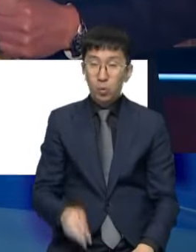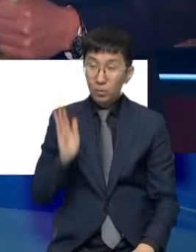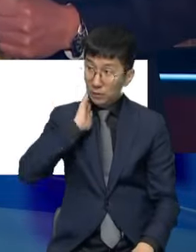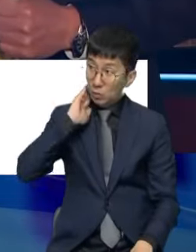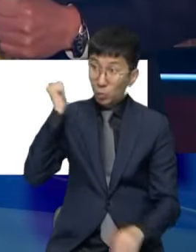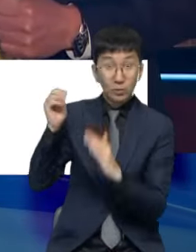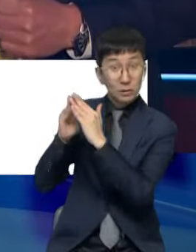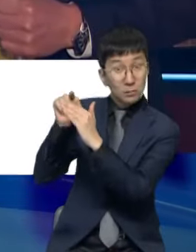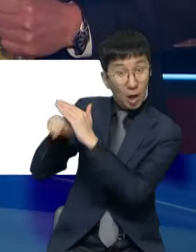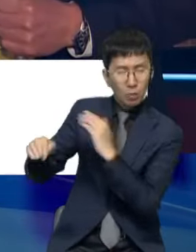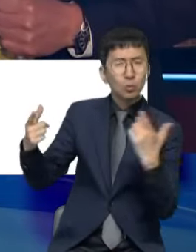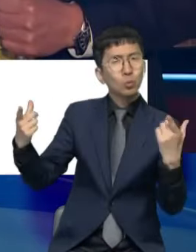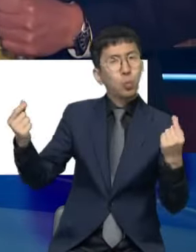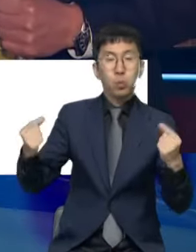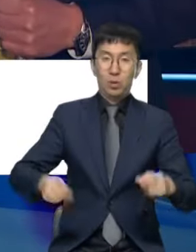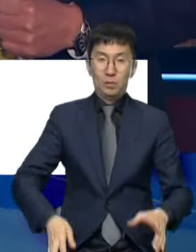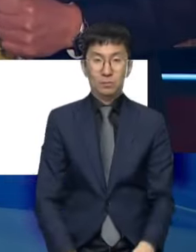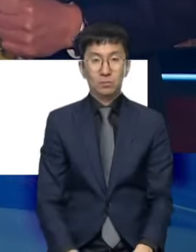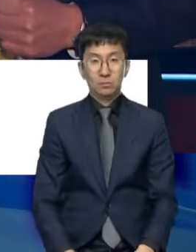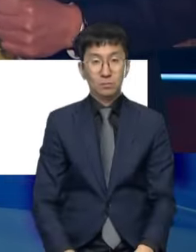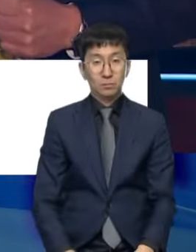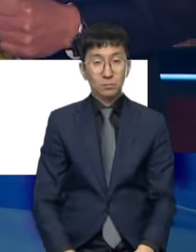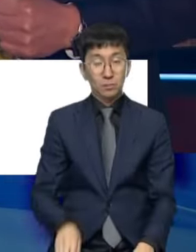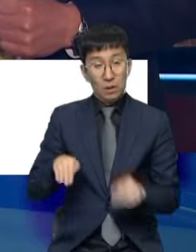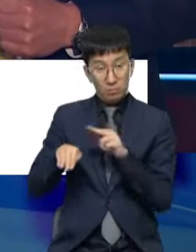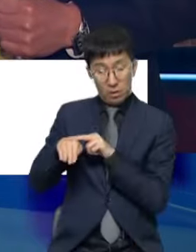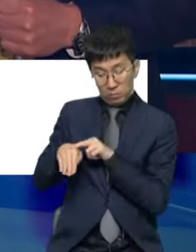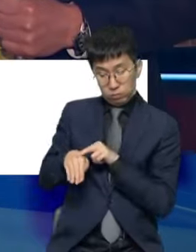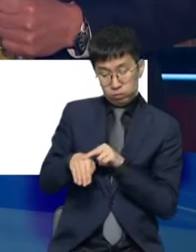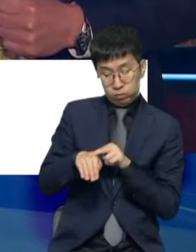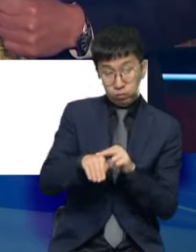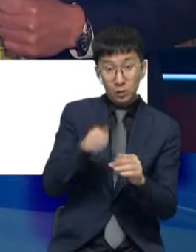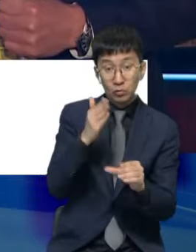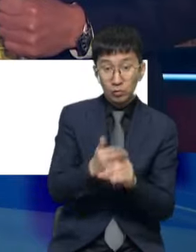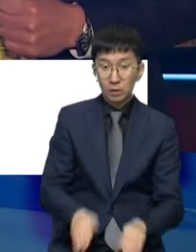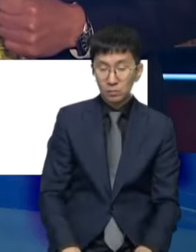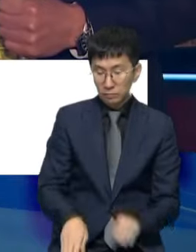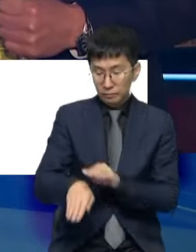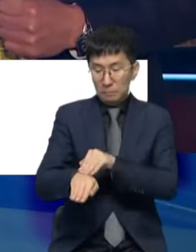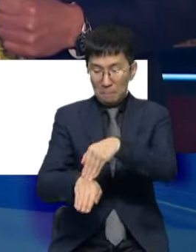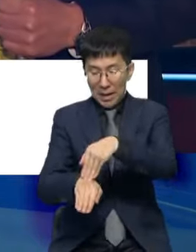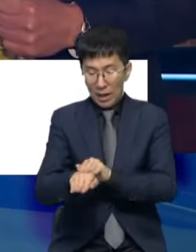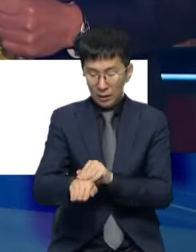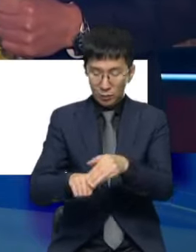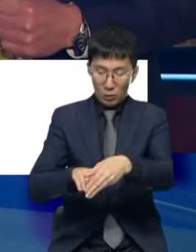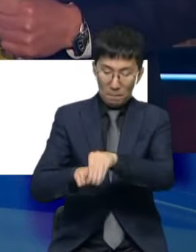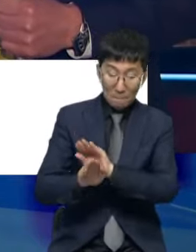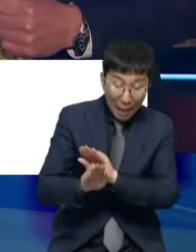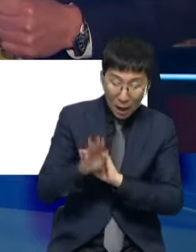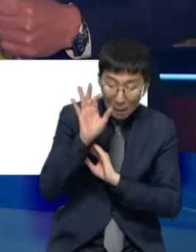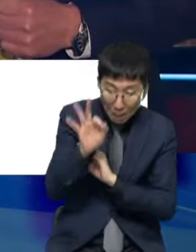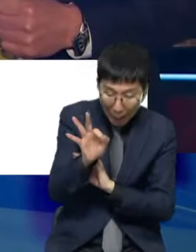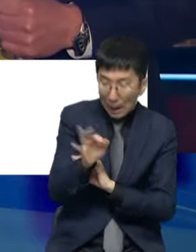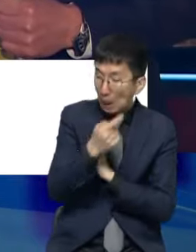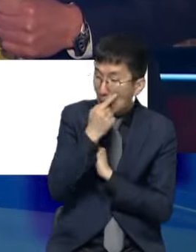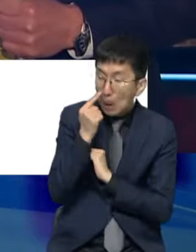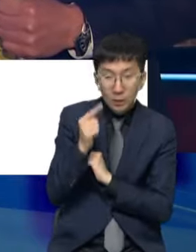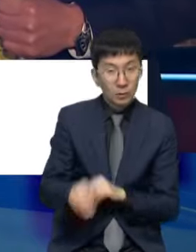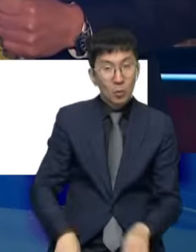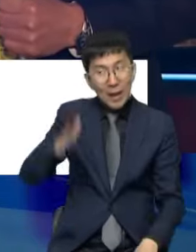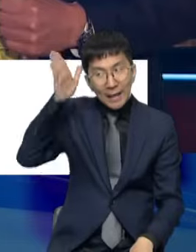정도로 삼엄했습니다. 차량을 타고 먼저 들어갔는데 보닛과 트렁크를 열어서 확인을 했고요. 탐지견을 동원해 수색하는